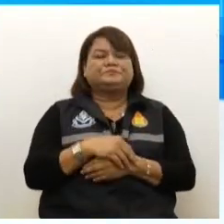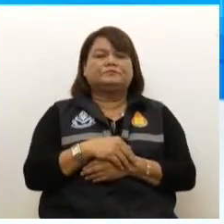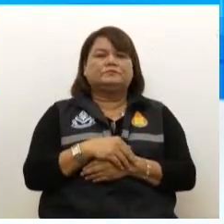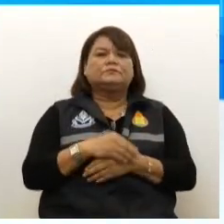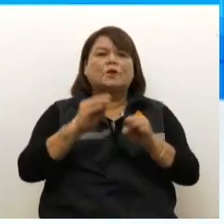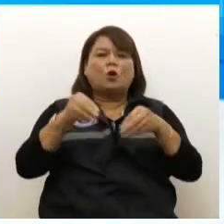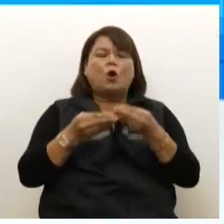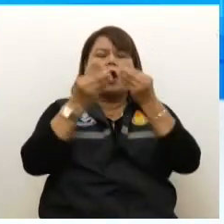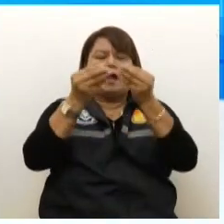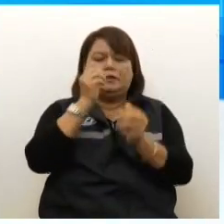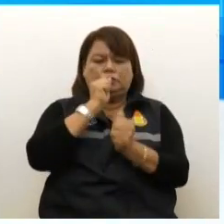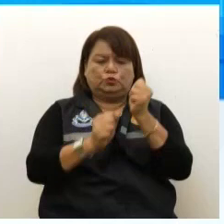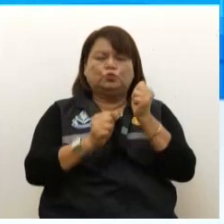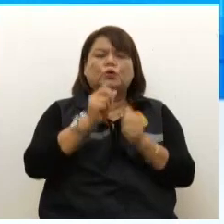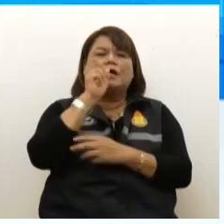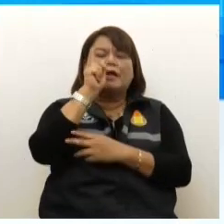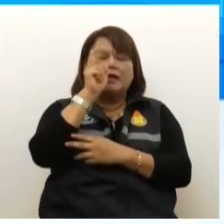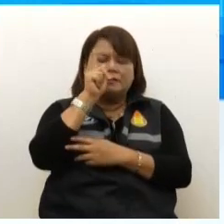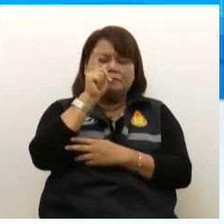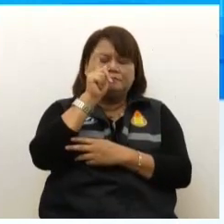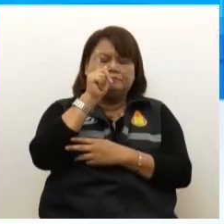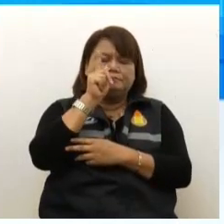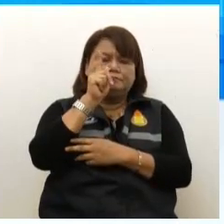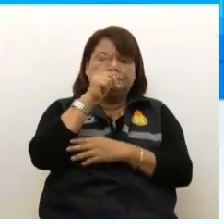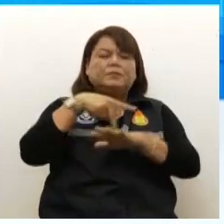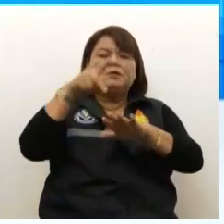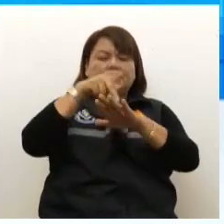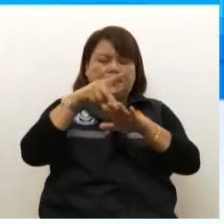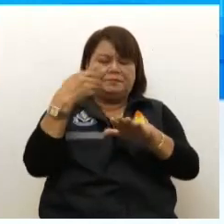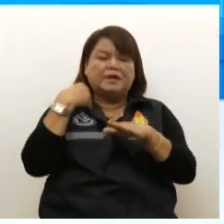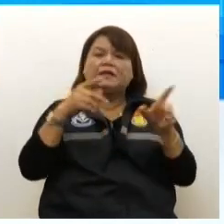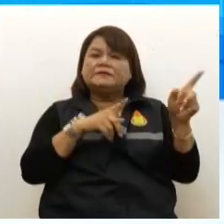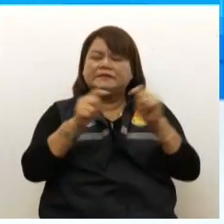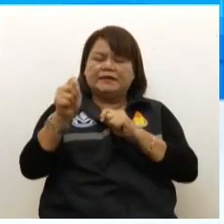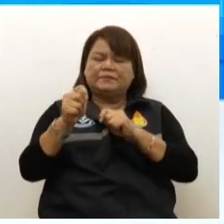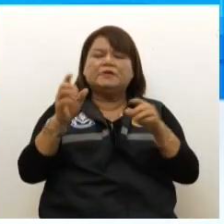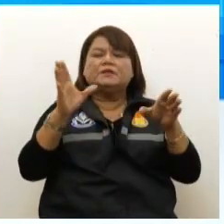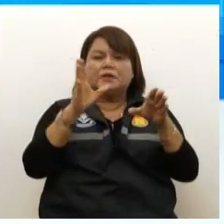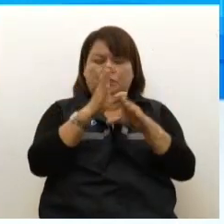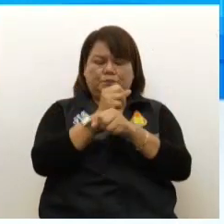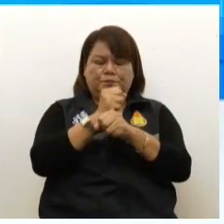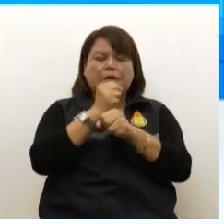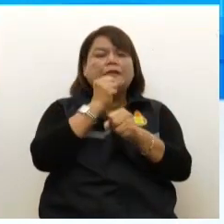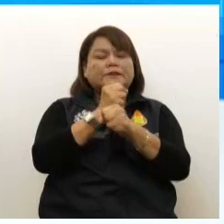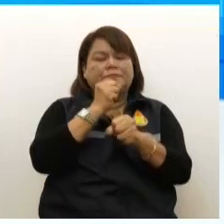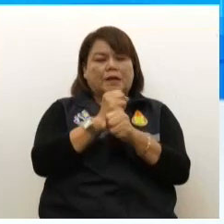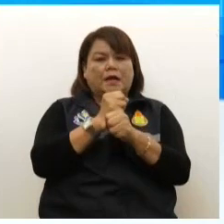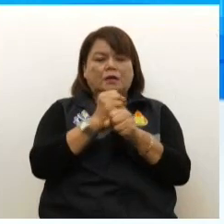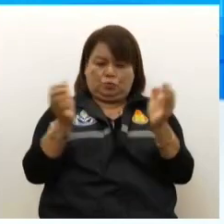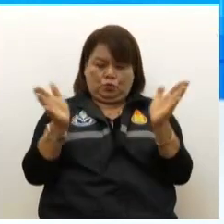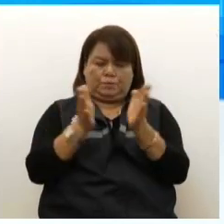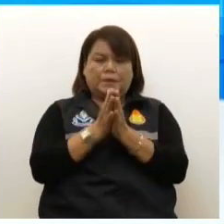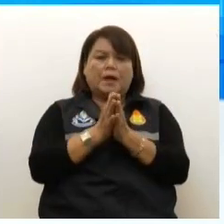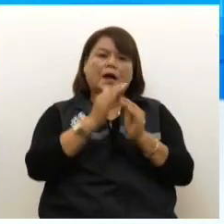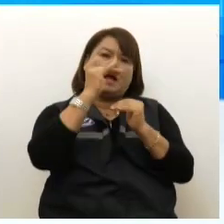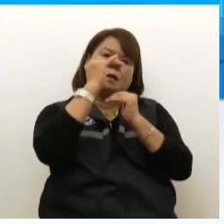ขอให้ทุกเขตพื้นที่นะครับได้มีการเตรียมการในการที่จะสรุปนะครับการดำเนินงานรวมทั้งการกำหน